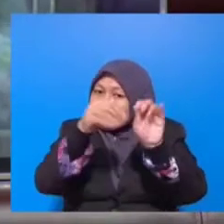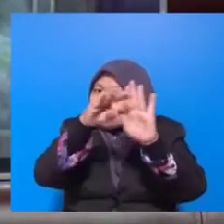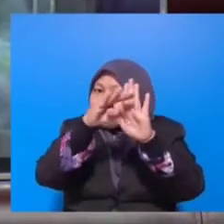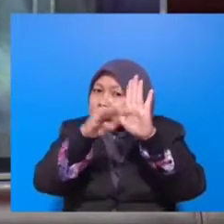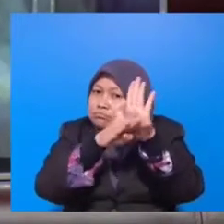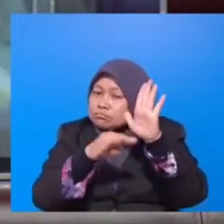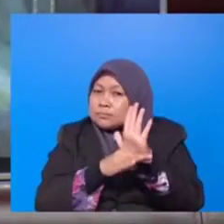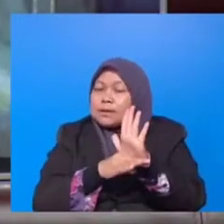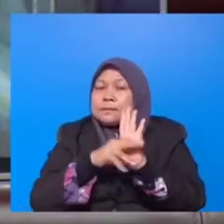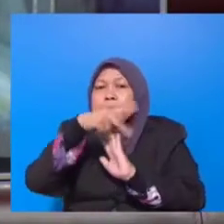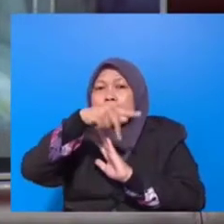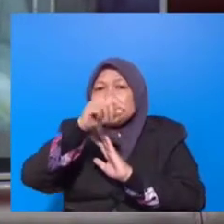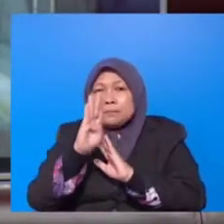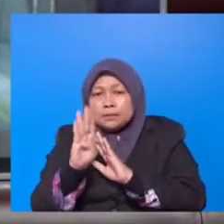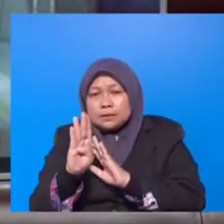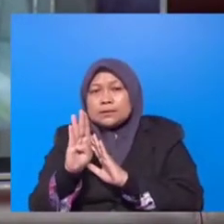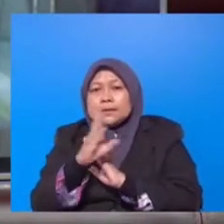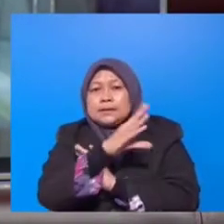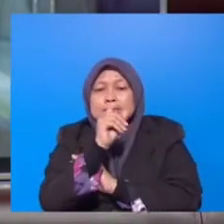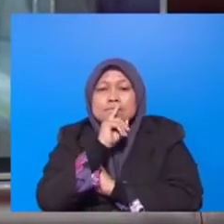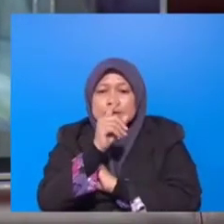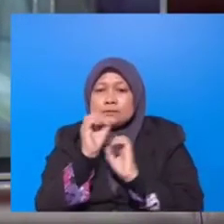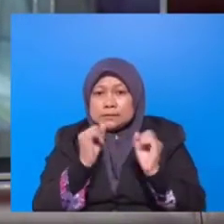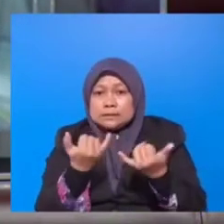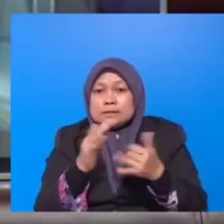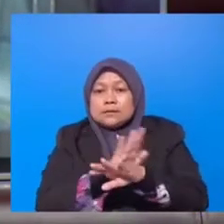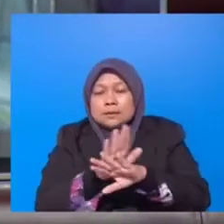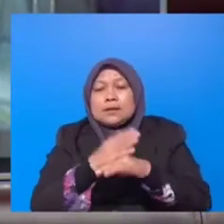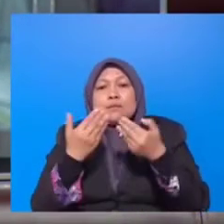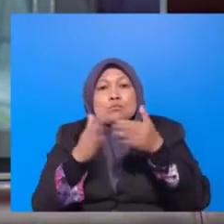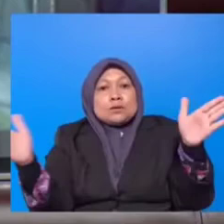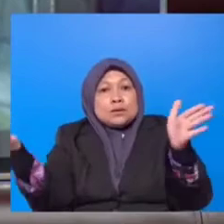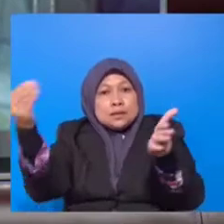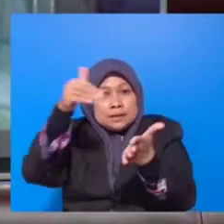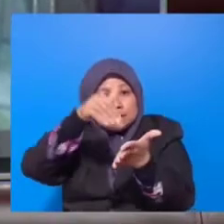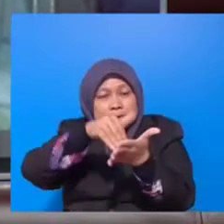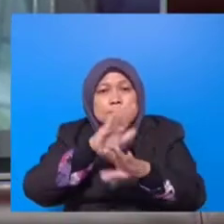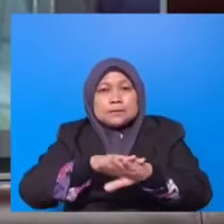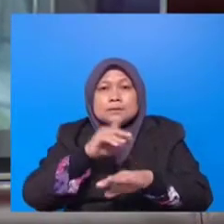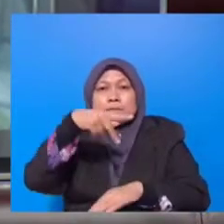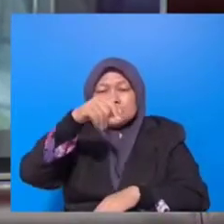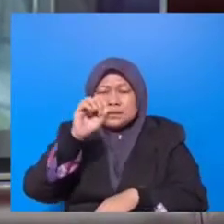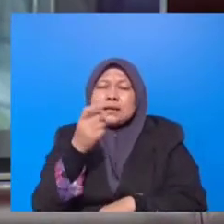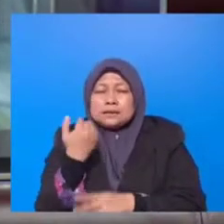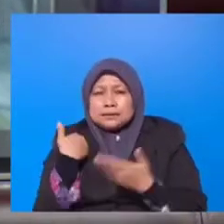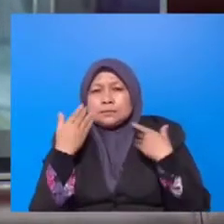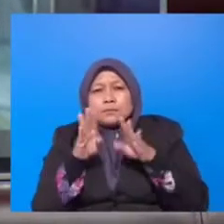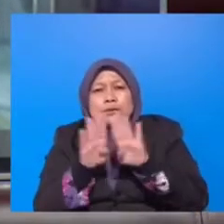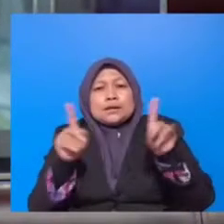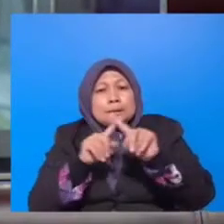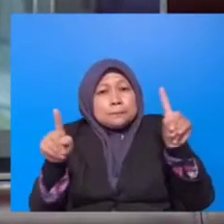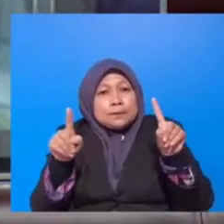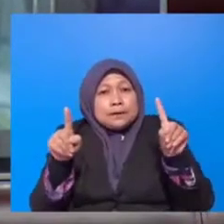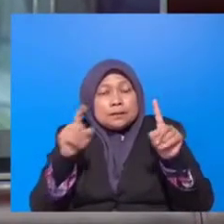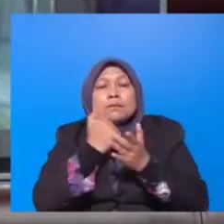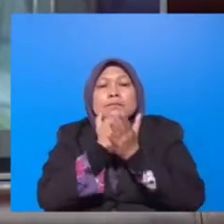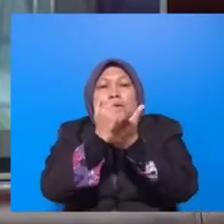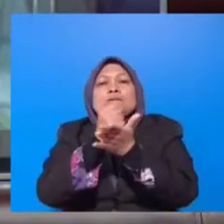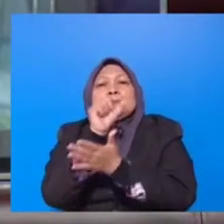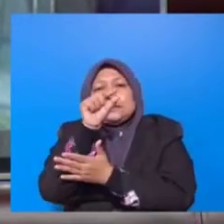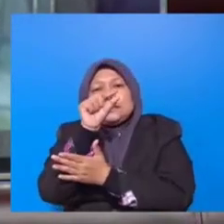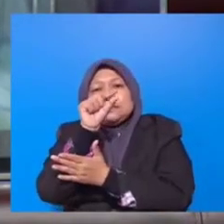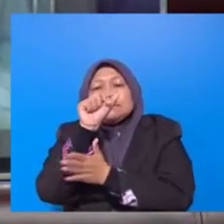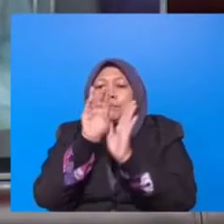panduan PKPB. Walau bagaimanapun, operasi perniagaan yang dibuka semula pada tempoh PKPB ini sedikit sebanyak telah membantu